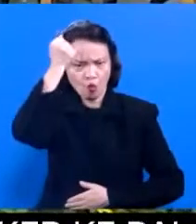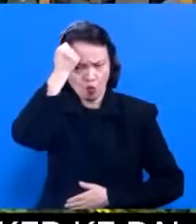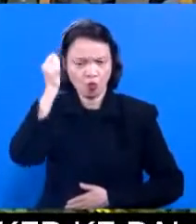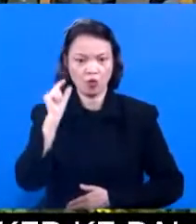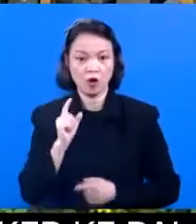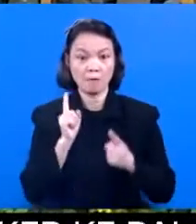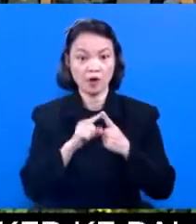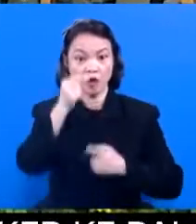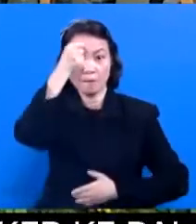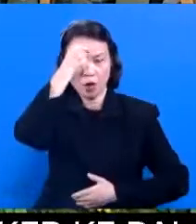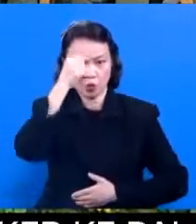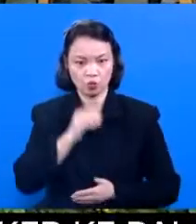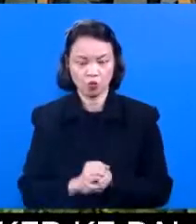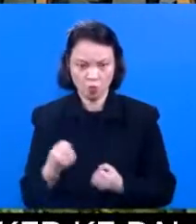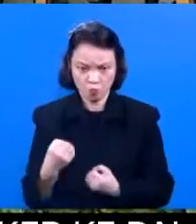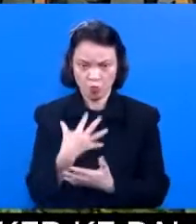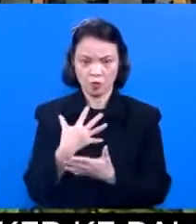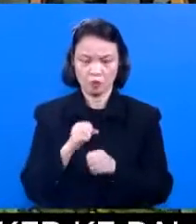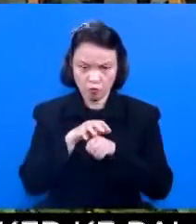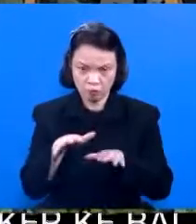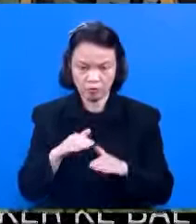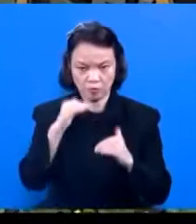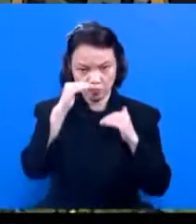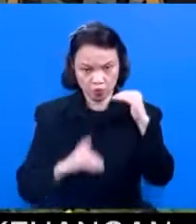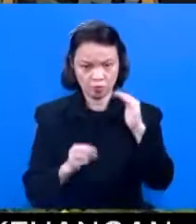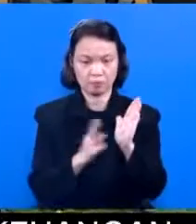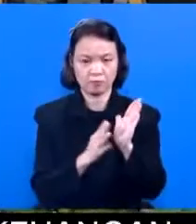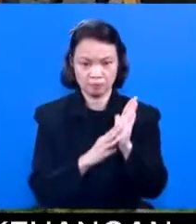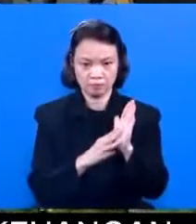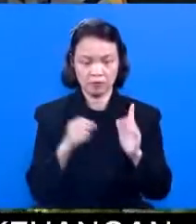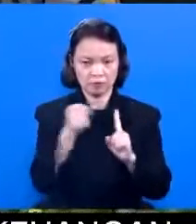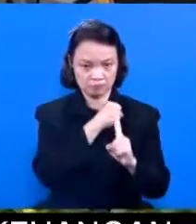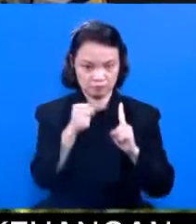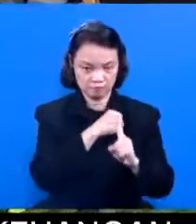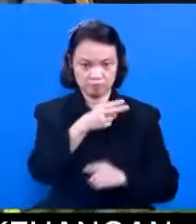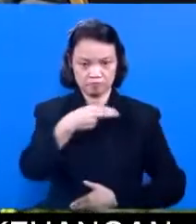pelaku dan bisa berdampak pada upaya penurunan kasus kekerasan